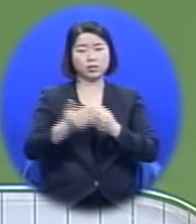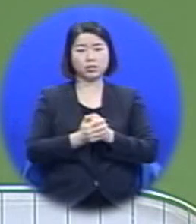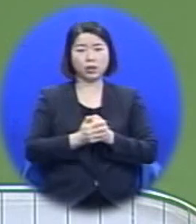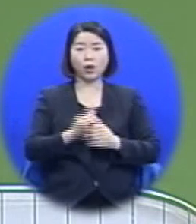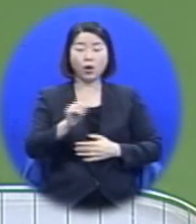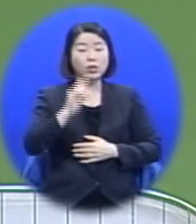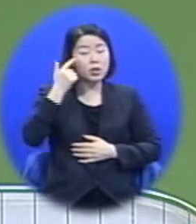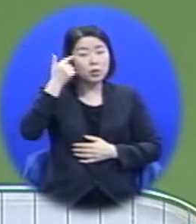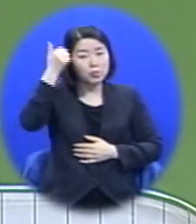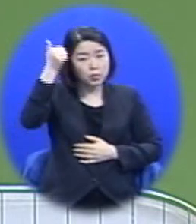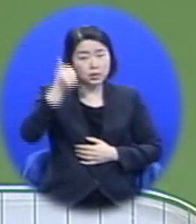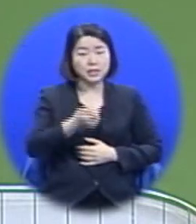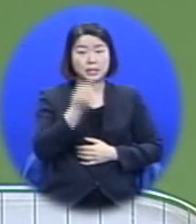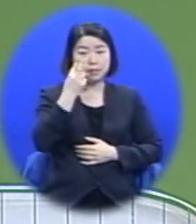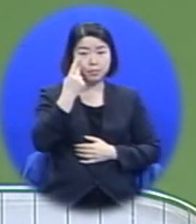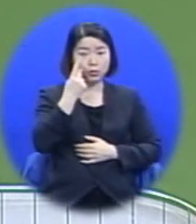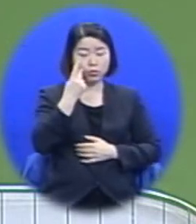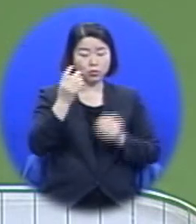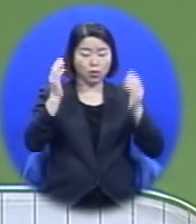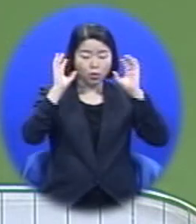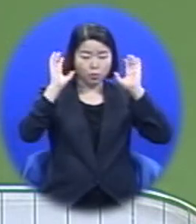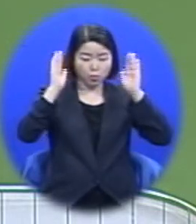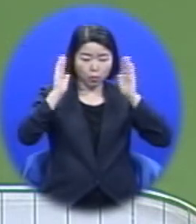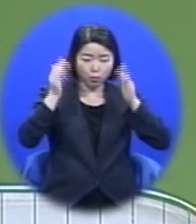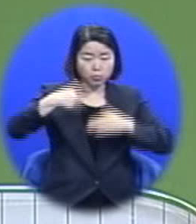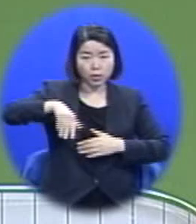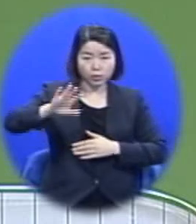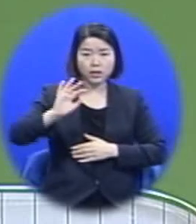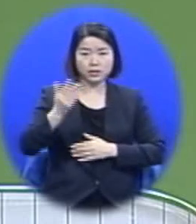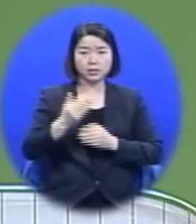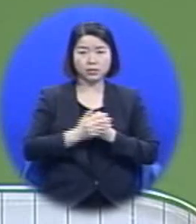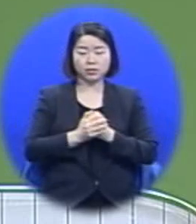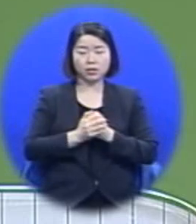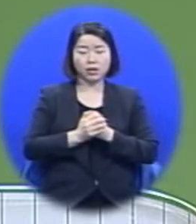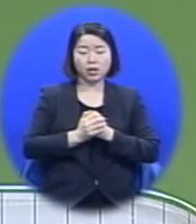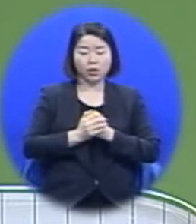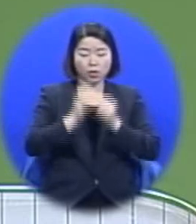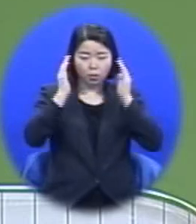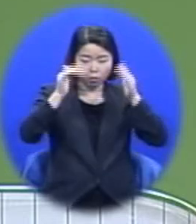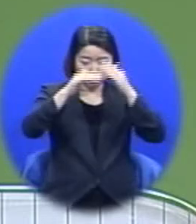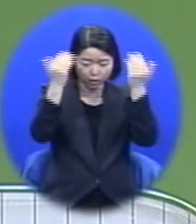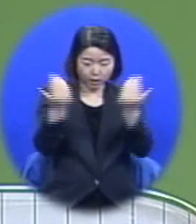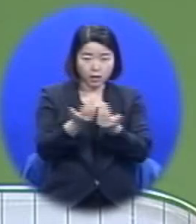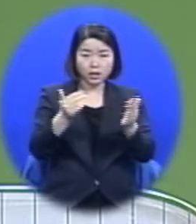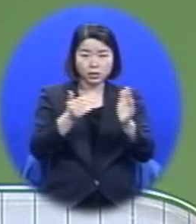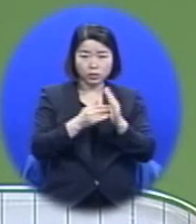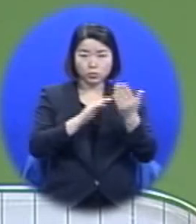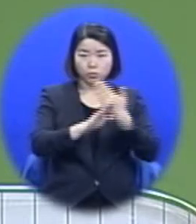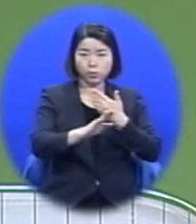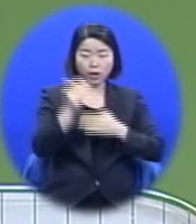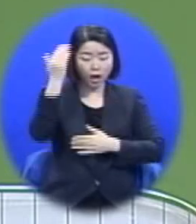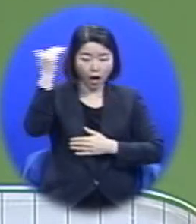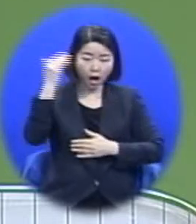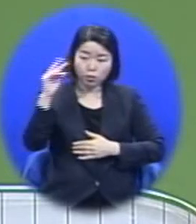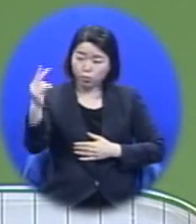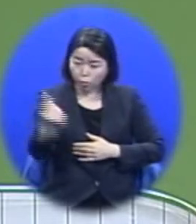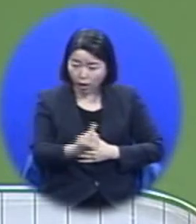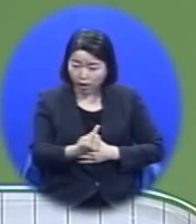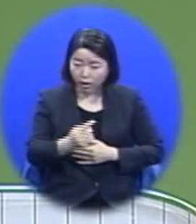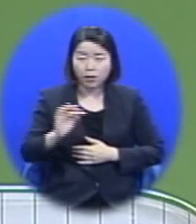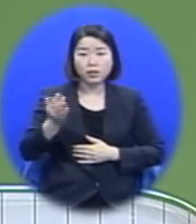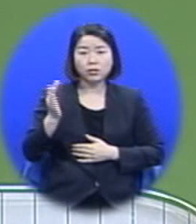어느 목사님이 미국에 유학을 갔습니다 동부를 다 마치고 한국에 돌아와야 되겠는데 한국의